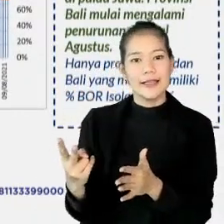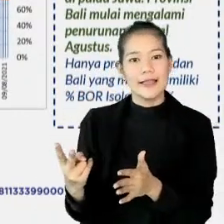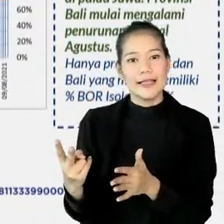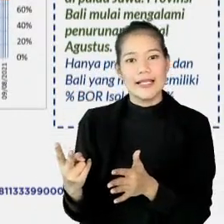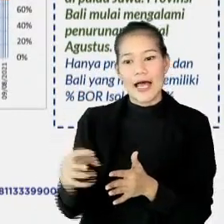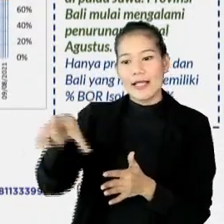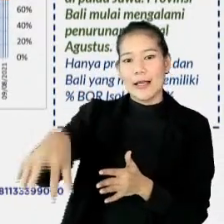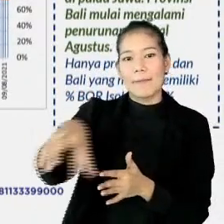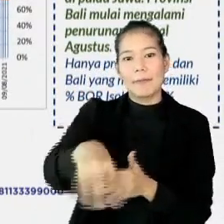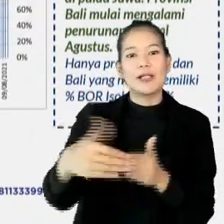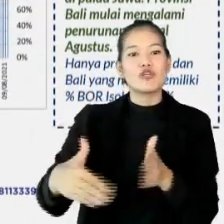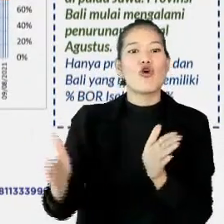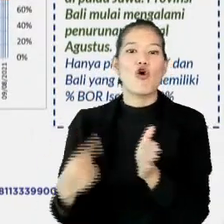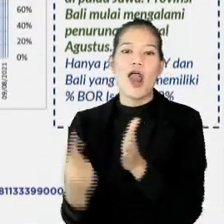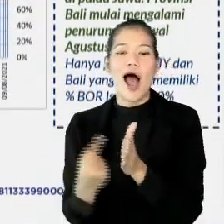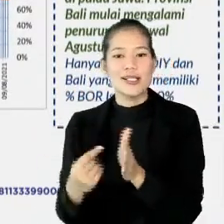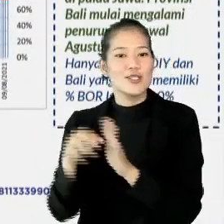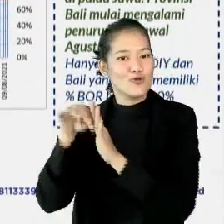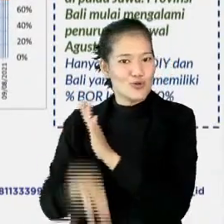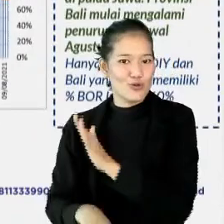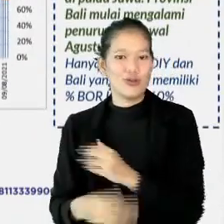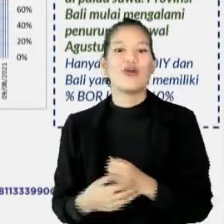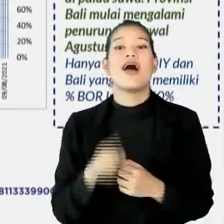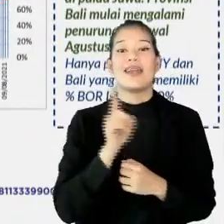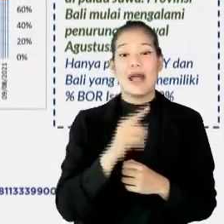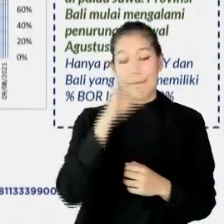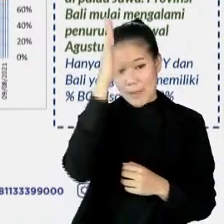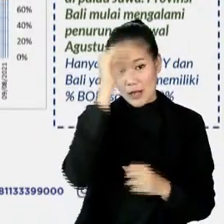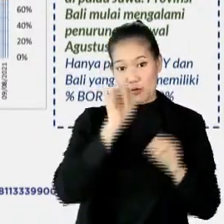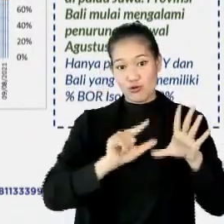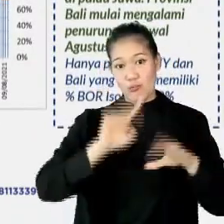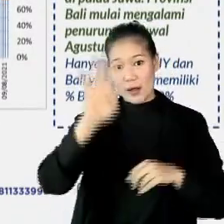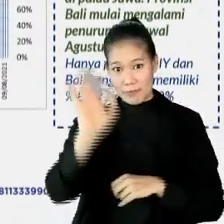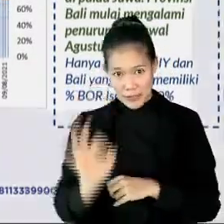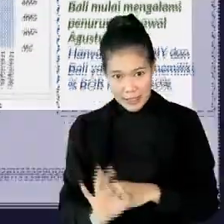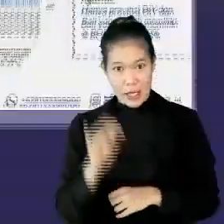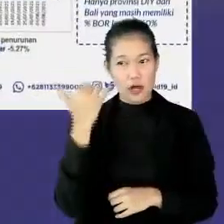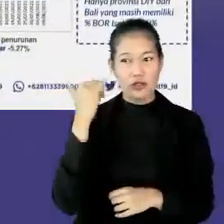pastinya di persen bor isolasi ini. Bali masih di 74%, Jogja di angka